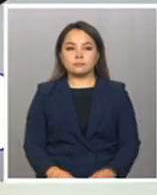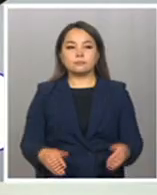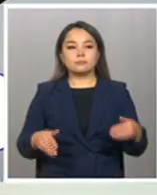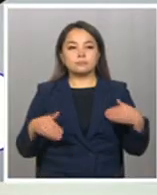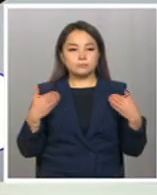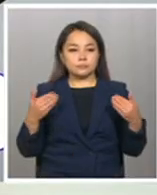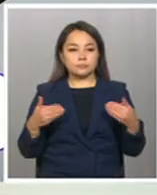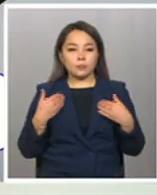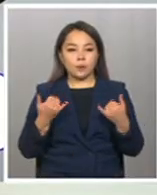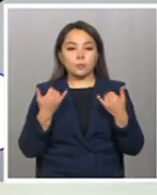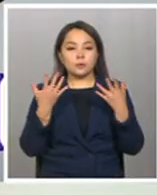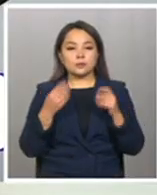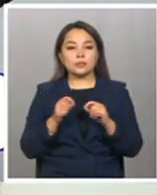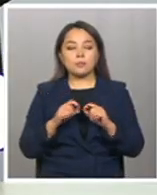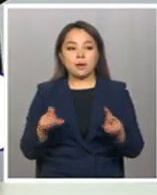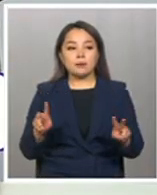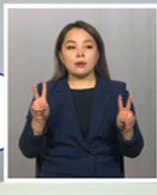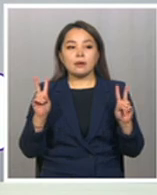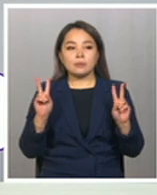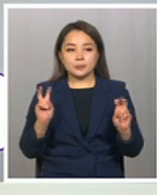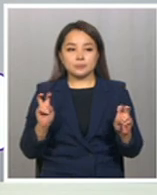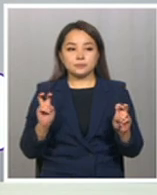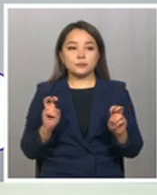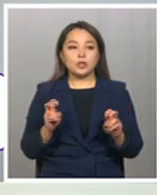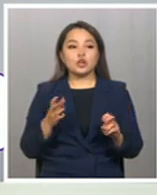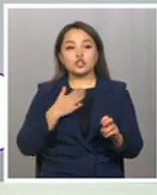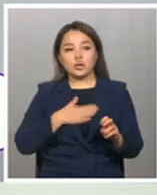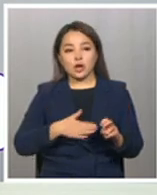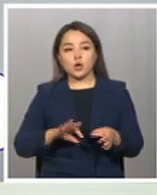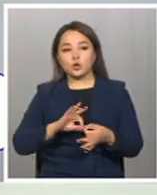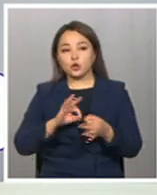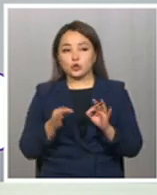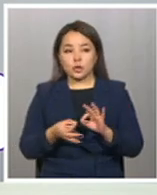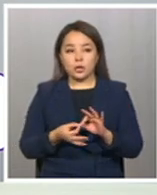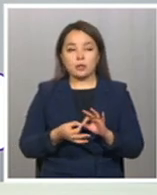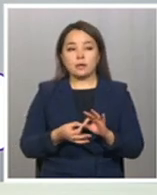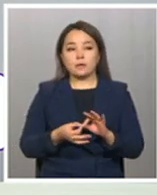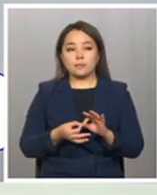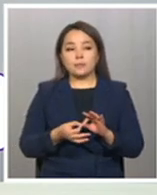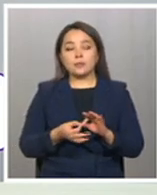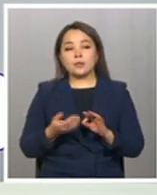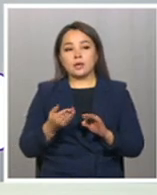Сәлеметсіздер ме? Бүгінгі сабағымыздың тақырыбы – жай және күрделі эфирлер.